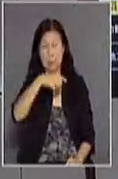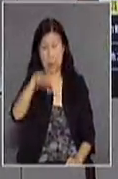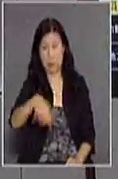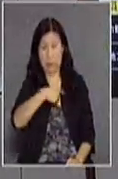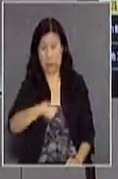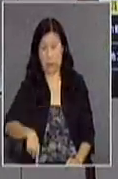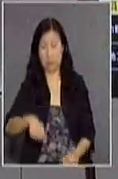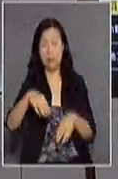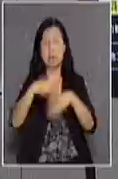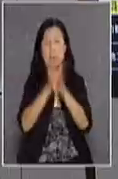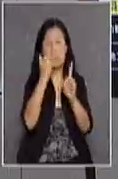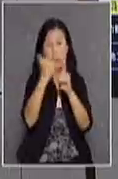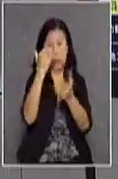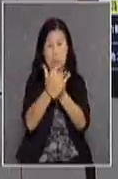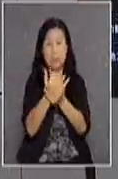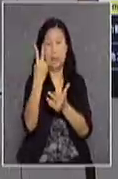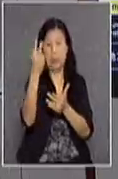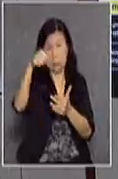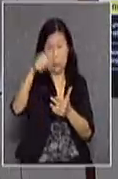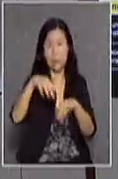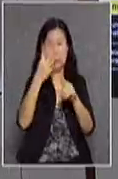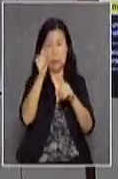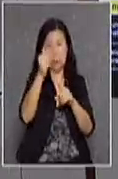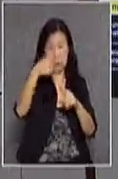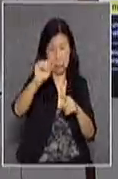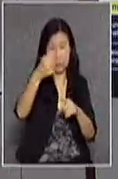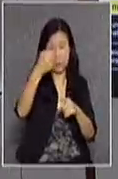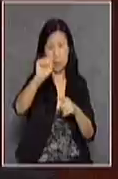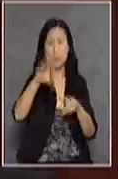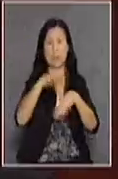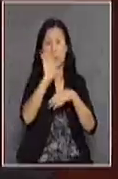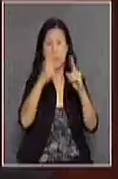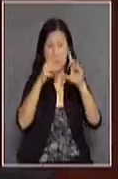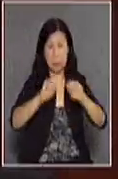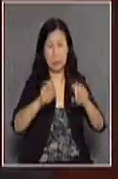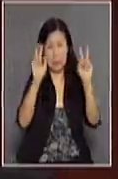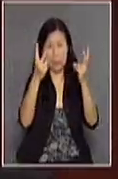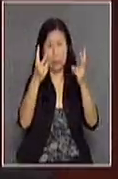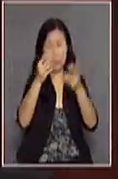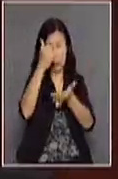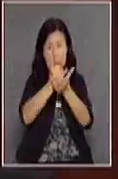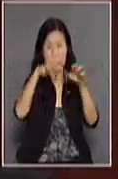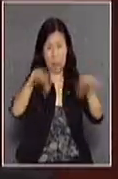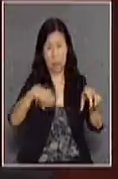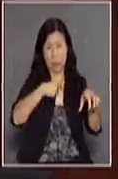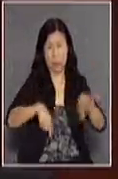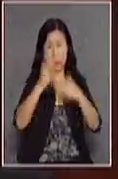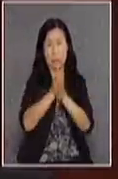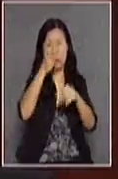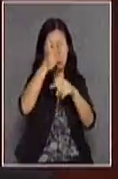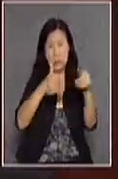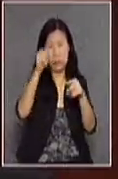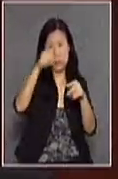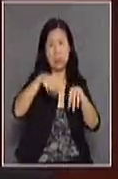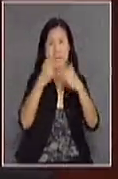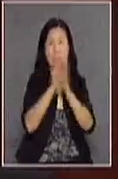產生的議員16位出席，2位贊成，10位反對，沒有人棄權。議題未獲得兩部分在席委員分別以過半數贊成，我